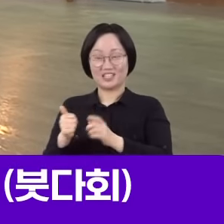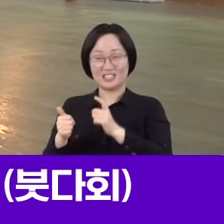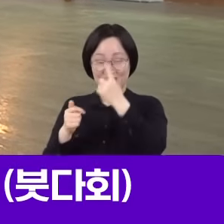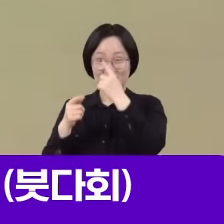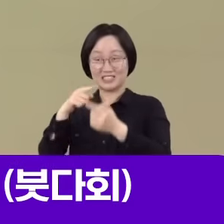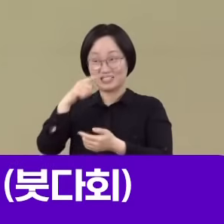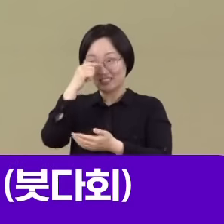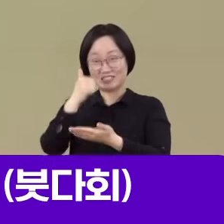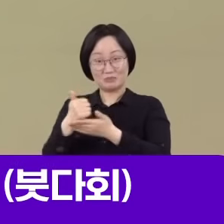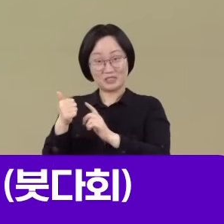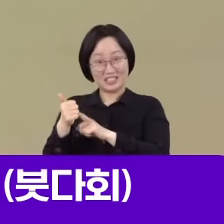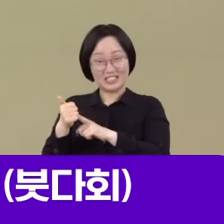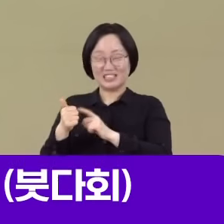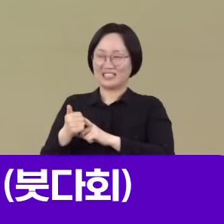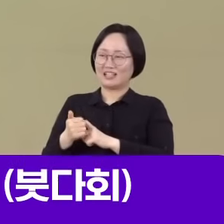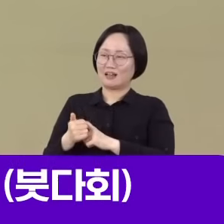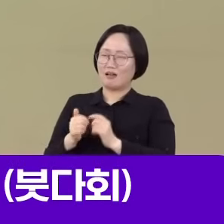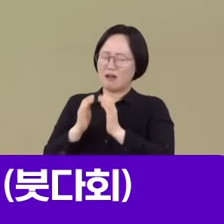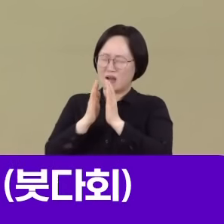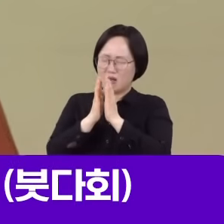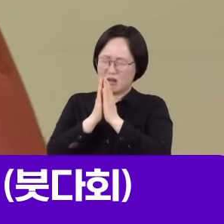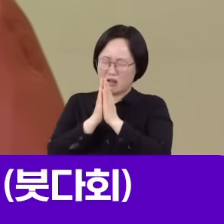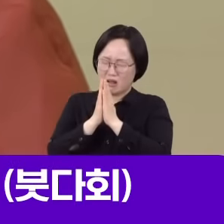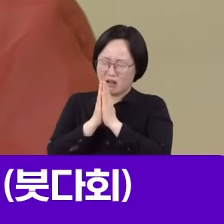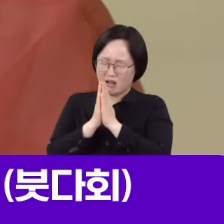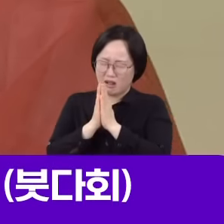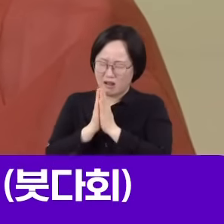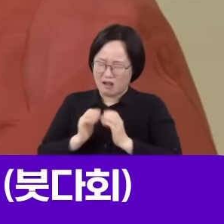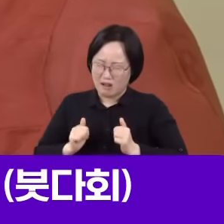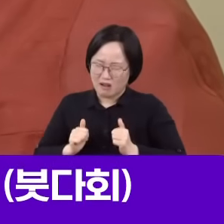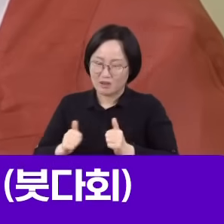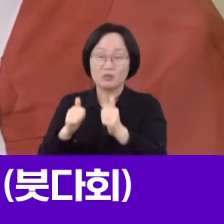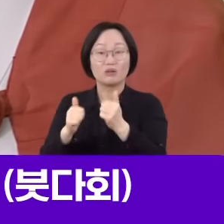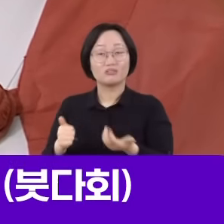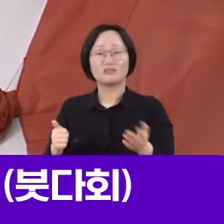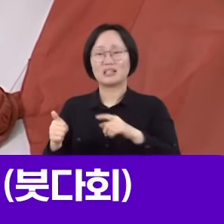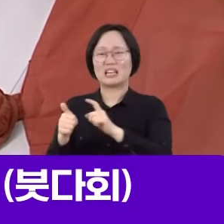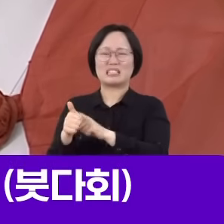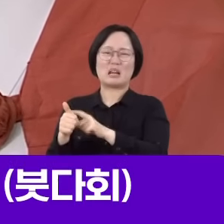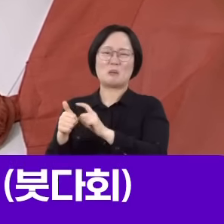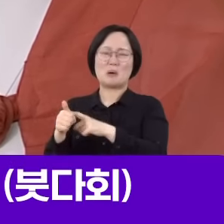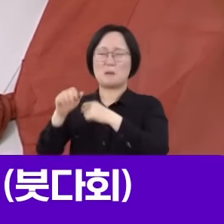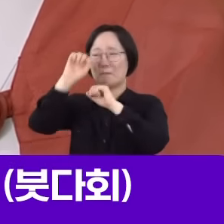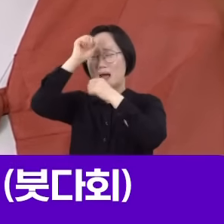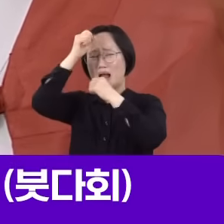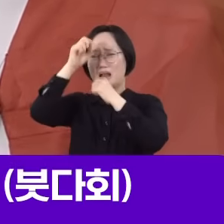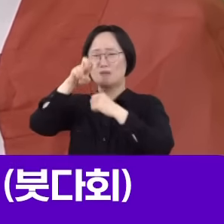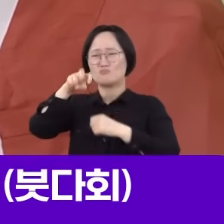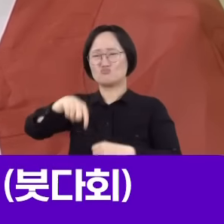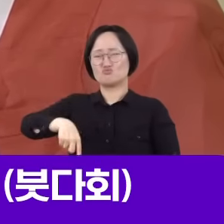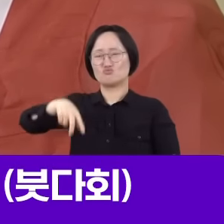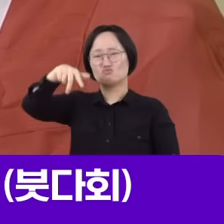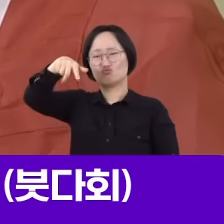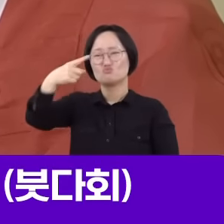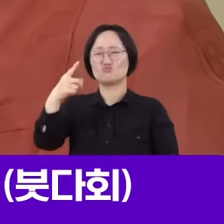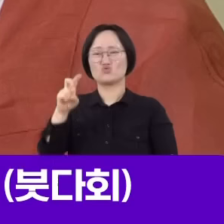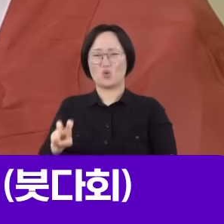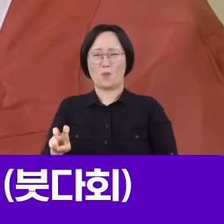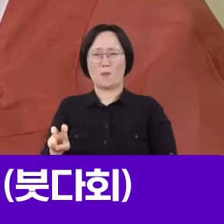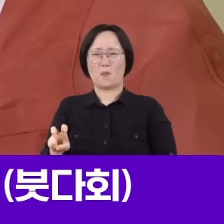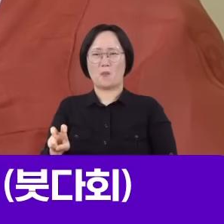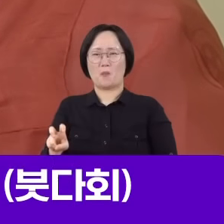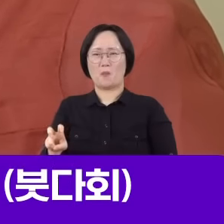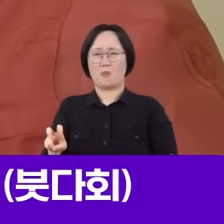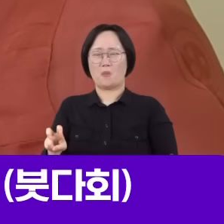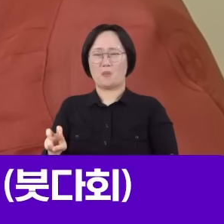했는데 몇 년 동안 몇 년 동안 무좀 때문에 엄청 고생을 했어요 무좀 때문에 나을만하면 또